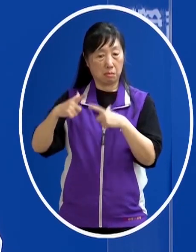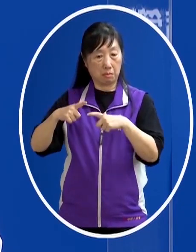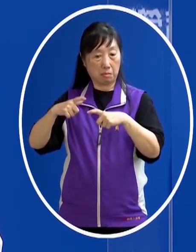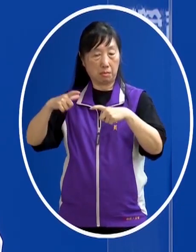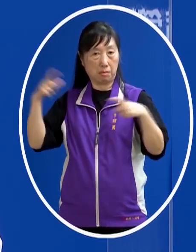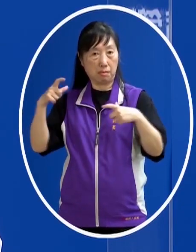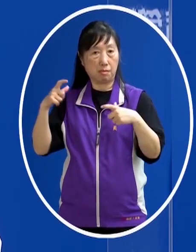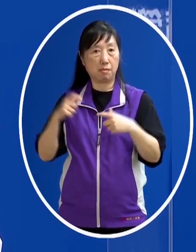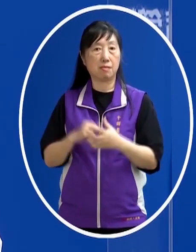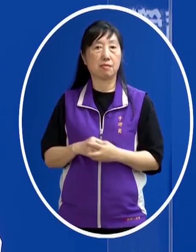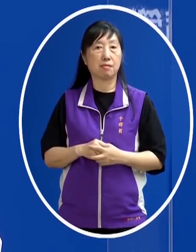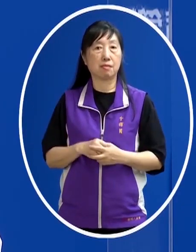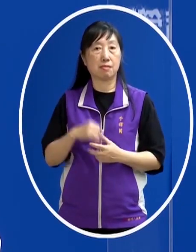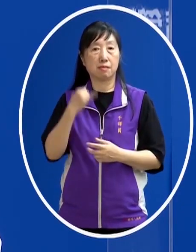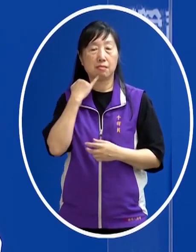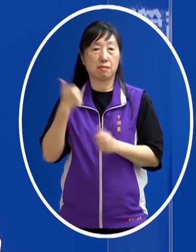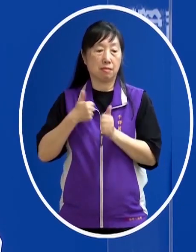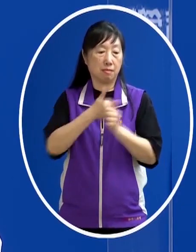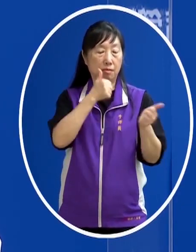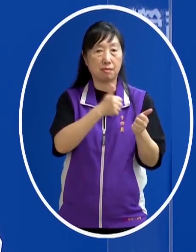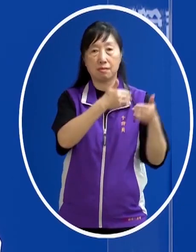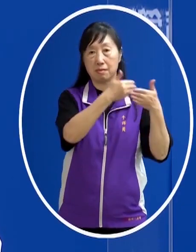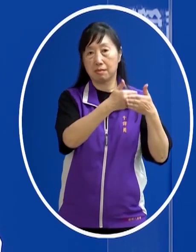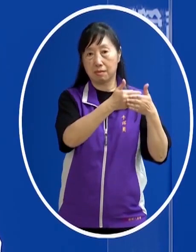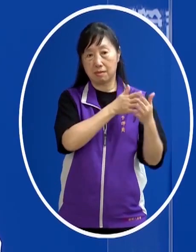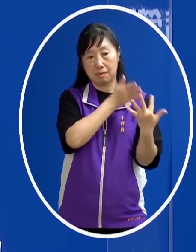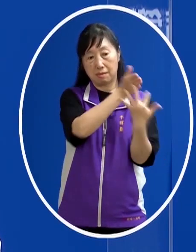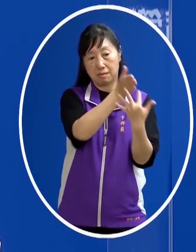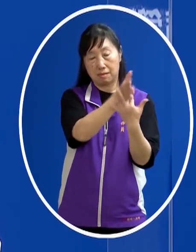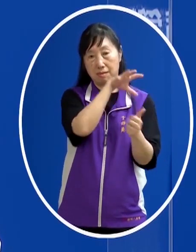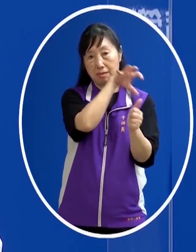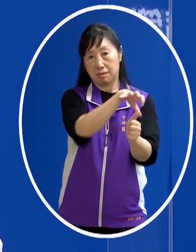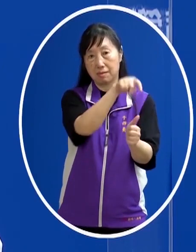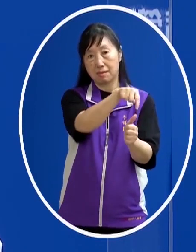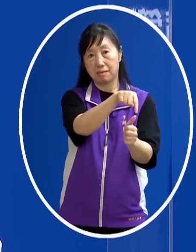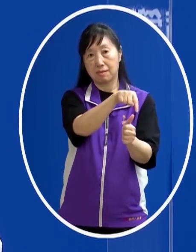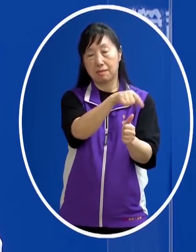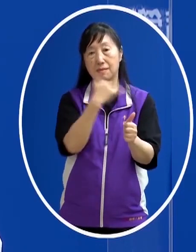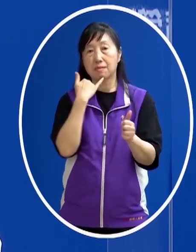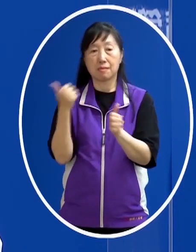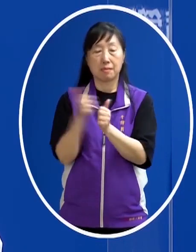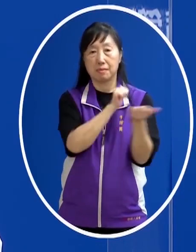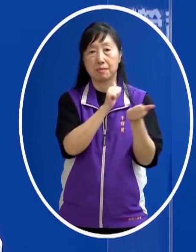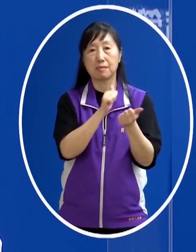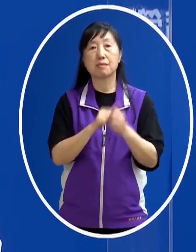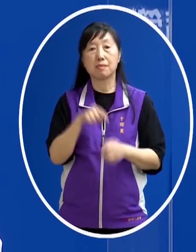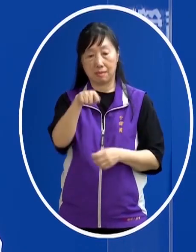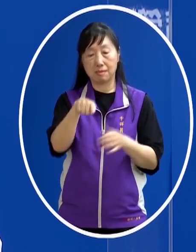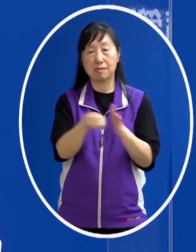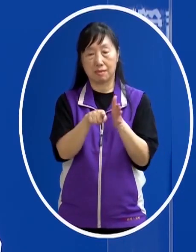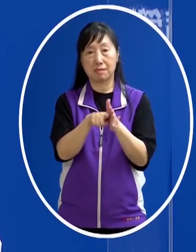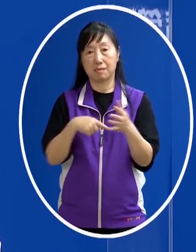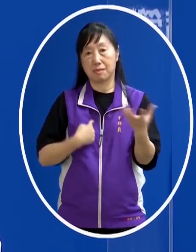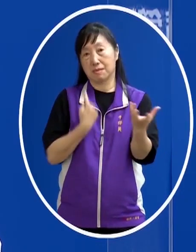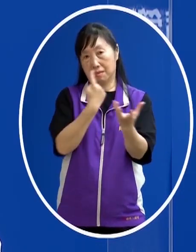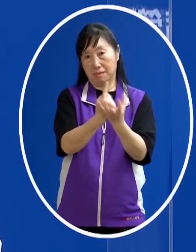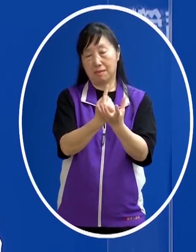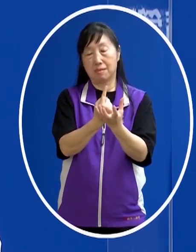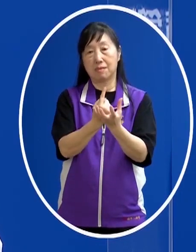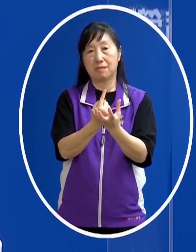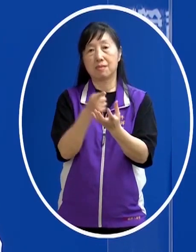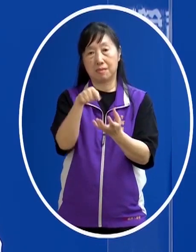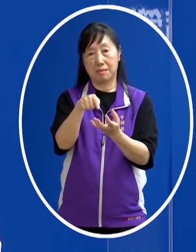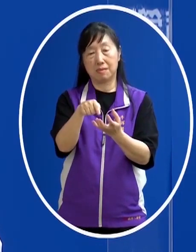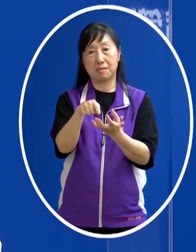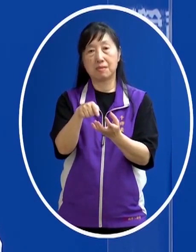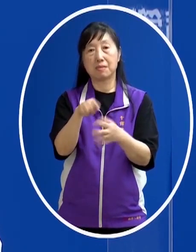到足以掩盖过中国对世界卫生组织的这个控制的时候，我相信我们参与的这个机会